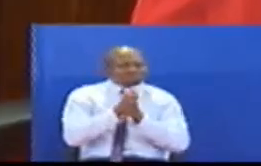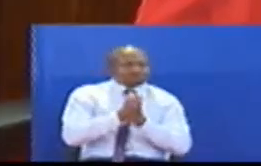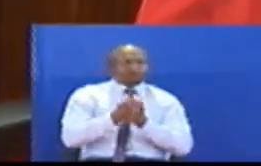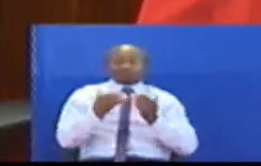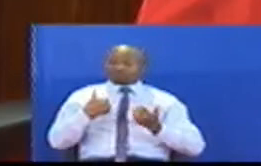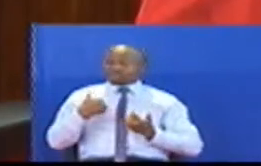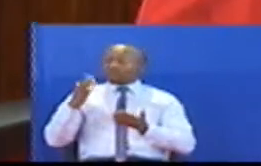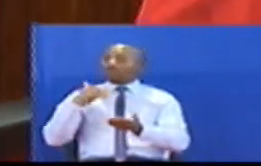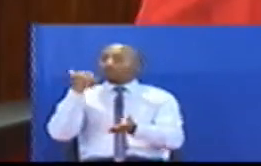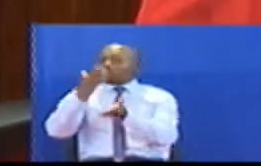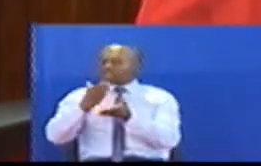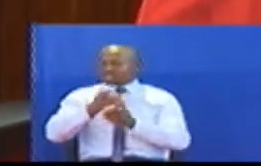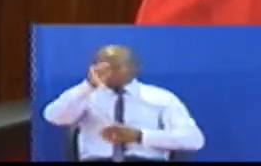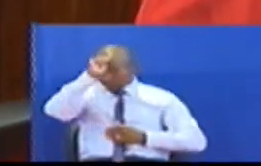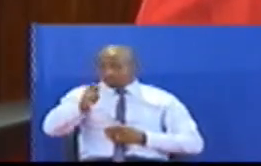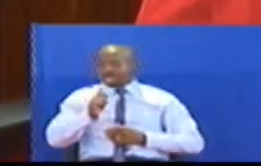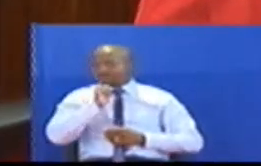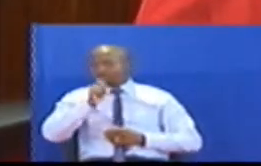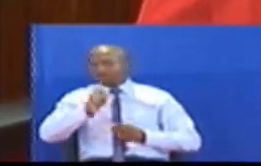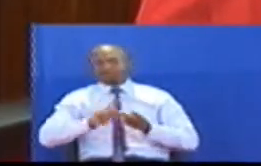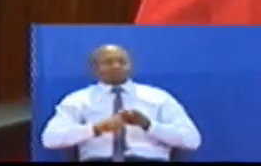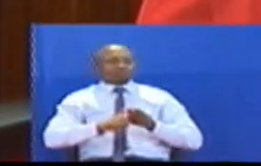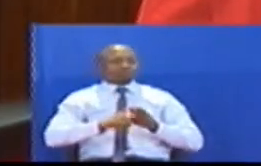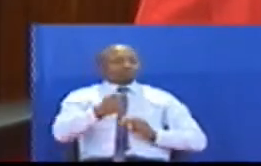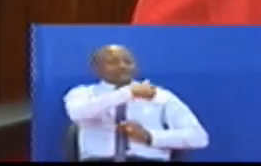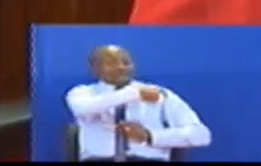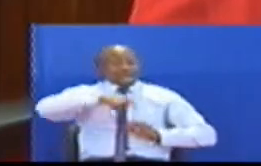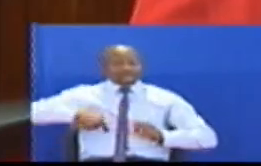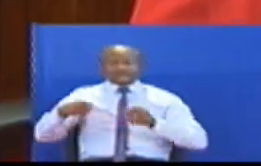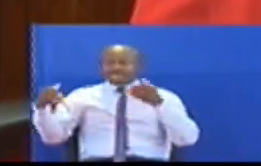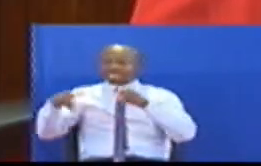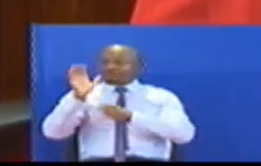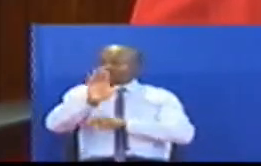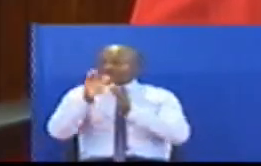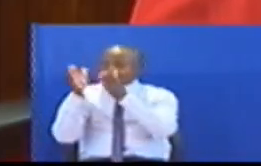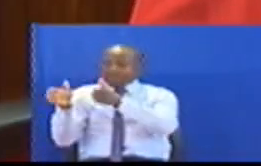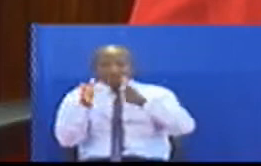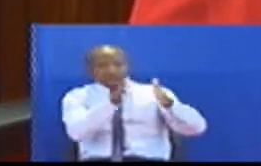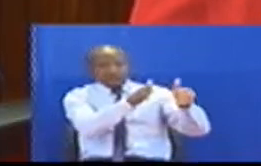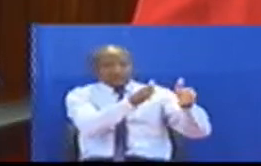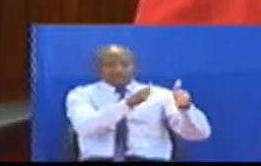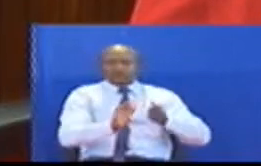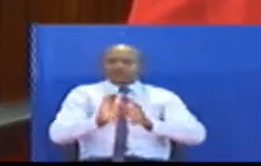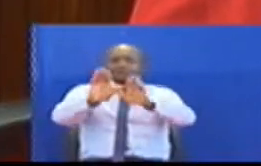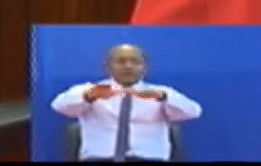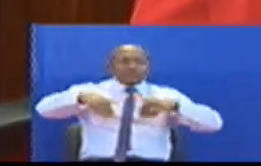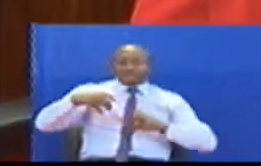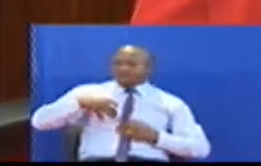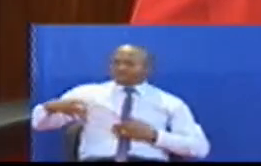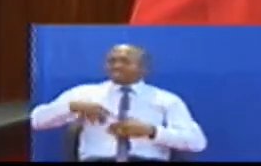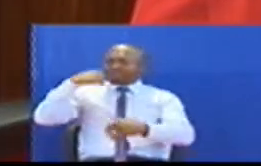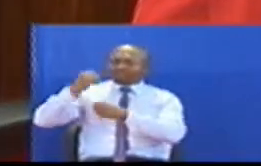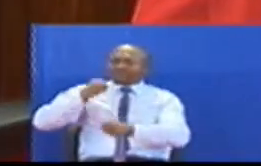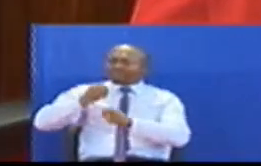nikuhakikishie Mheshimiwa Spika, Mheshimiwa Rais timu aliyoipanga, hili baraza la mawaziri linalofanya kazi wakati mwingine mpaka usiku wa